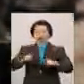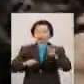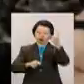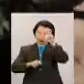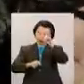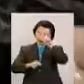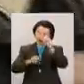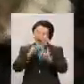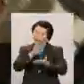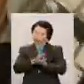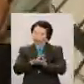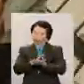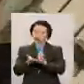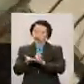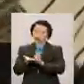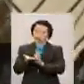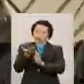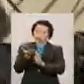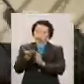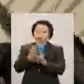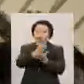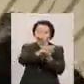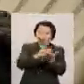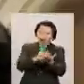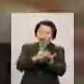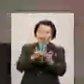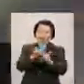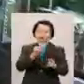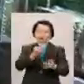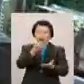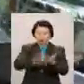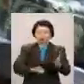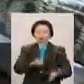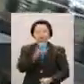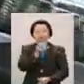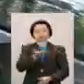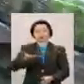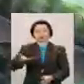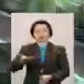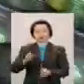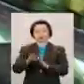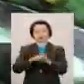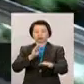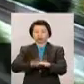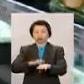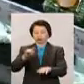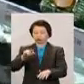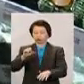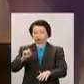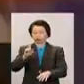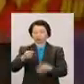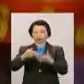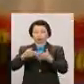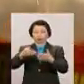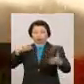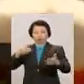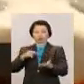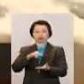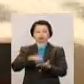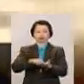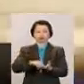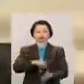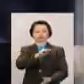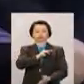yakin peningkatan tersebut hanya separuh daripada harga barangan ketika GST dilaksanakan sebelum ini.